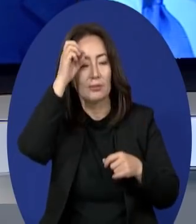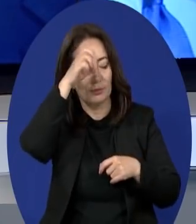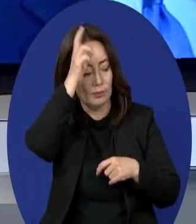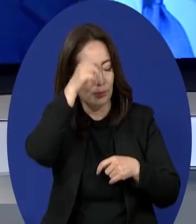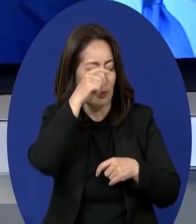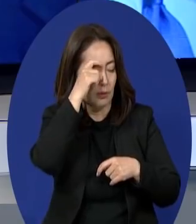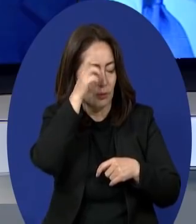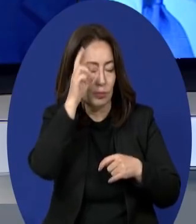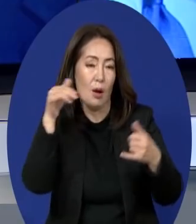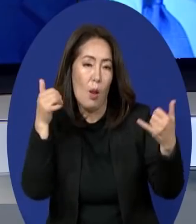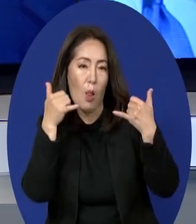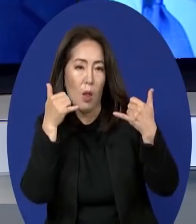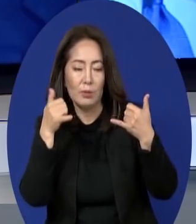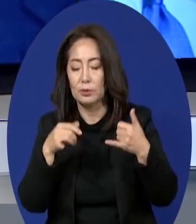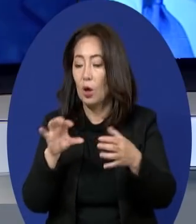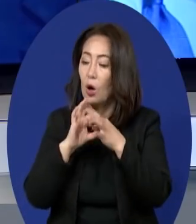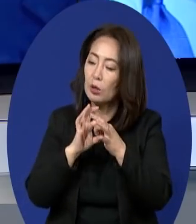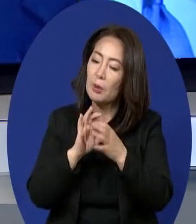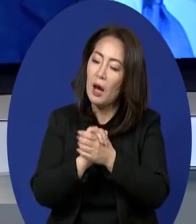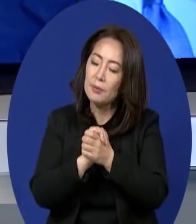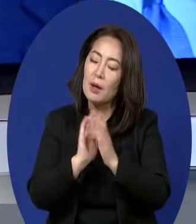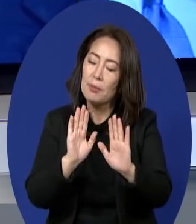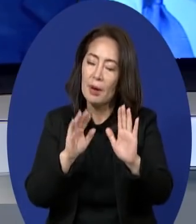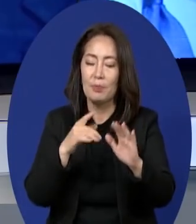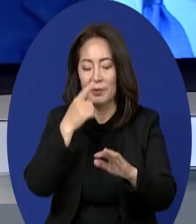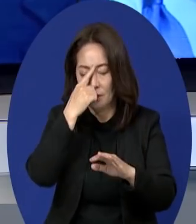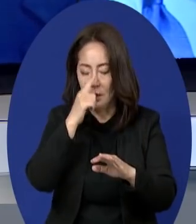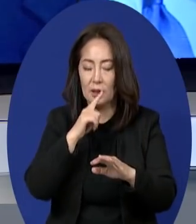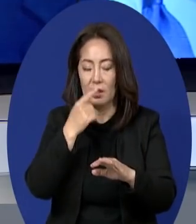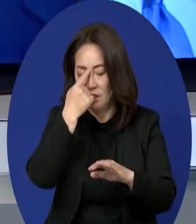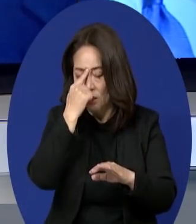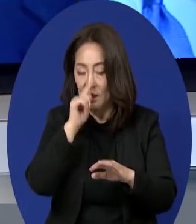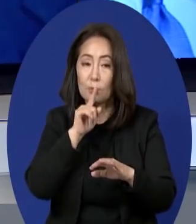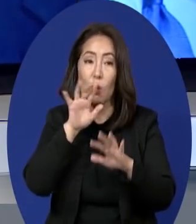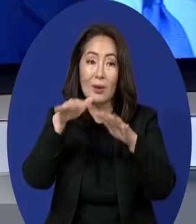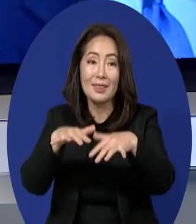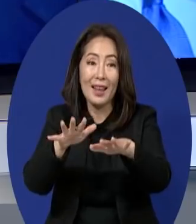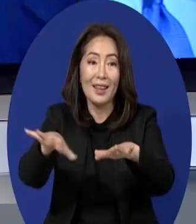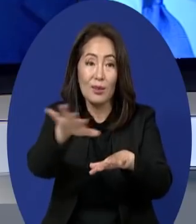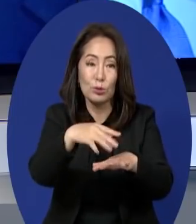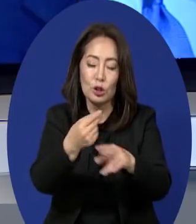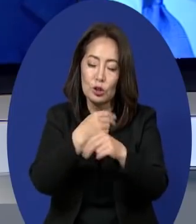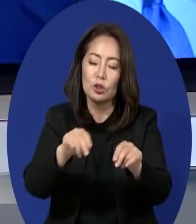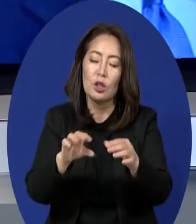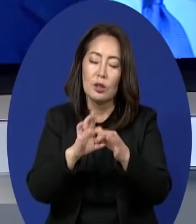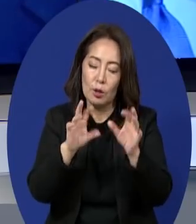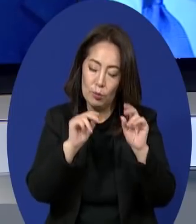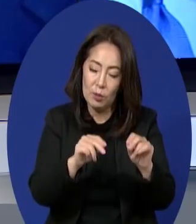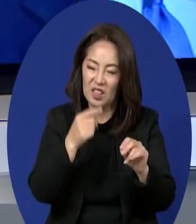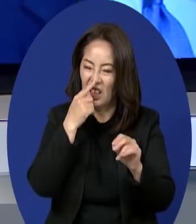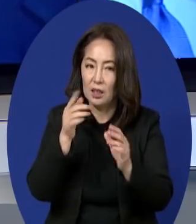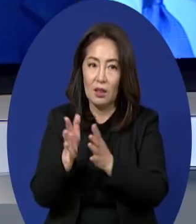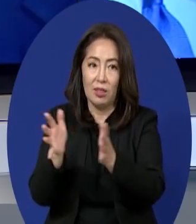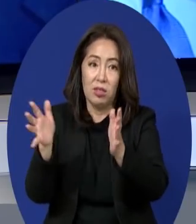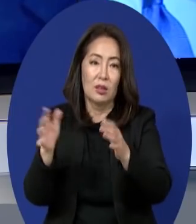За энэ үеэр хоёр тал холбоотны харилцаагаа бэхжүүлэх, энэтхэг номхон далайг чөлөөт нээлттэй болгох, за хятадын өргөжийн тэлэлт Умард Солонгосын цөмийн